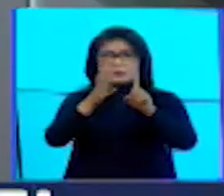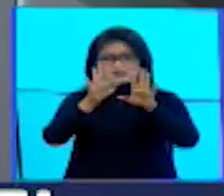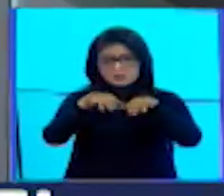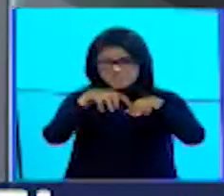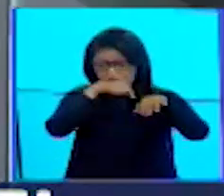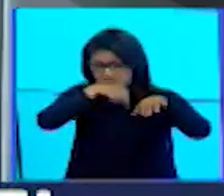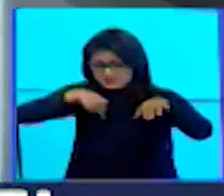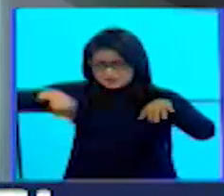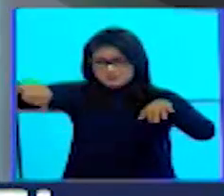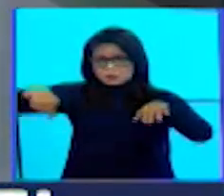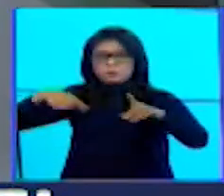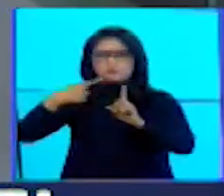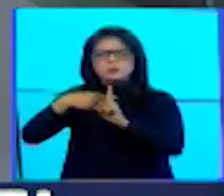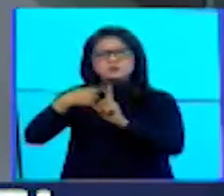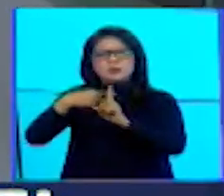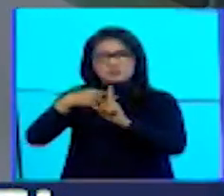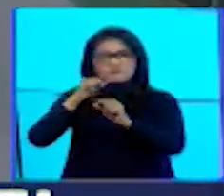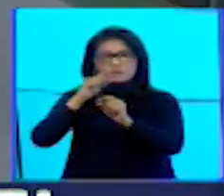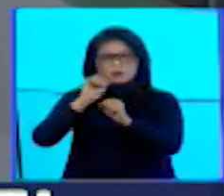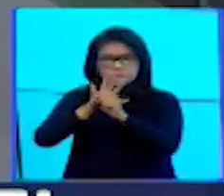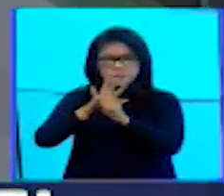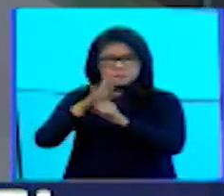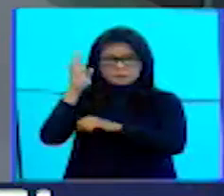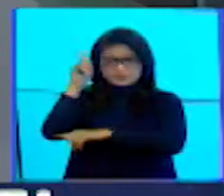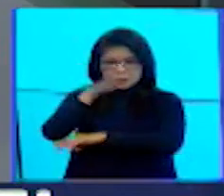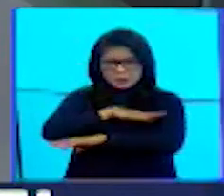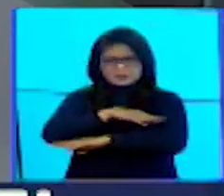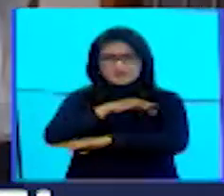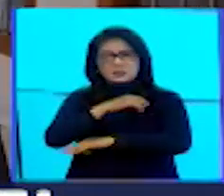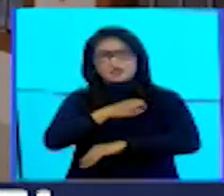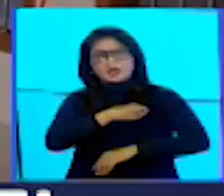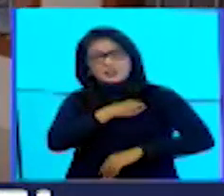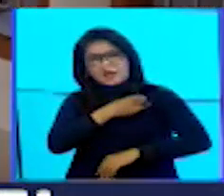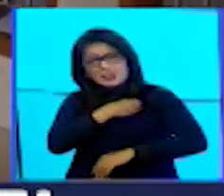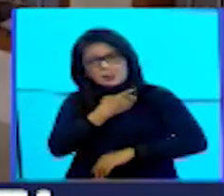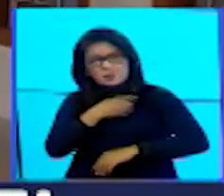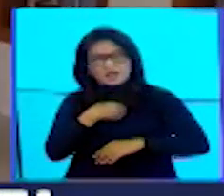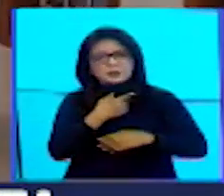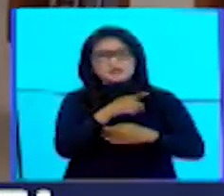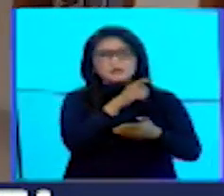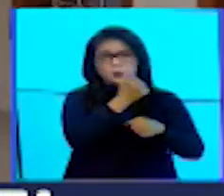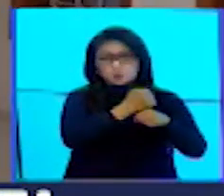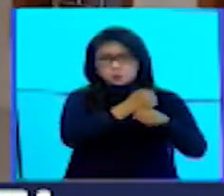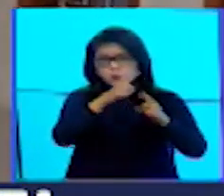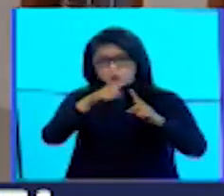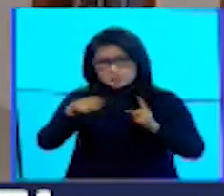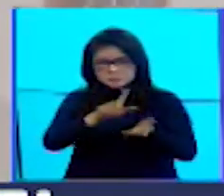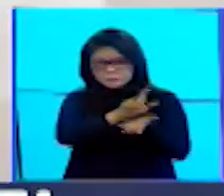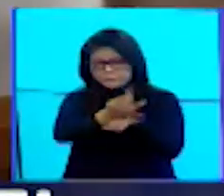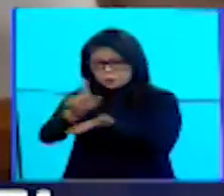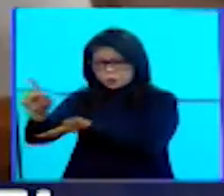COVID-19. Setiap hari, relawan dan Satgas Desa melakukan penyemprotan disinfektan di masjid.